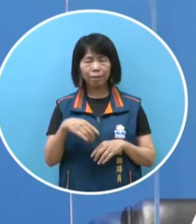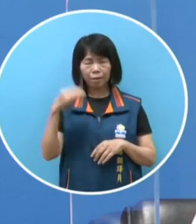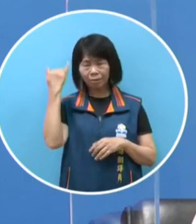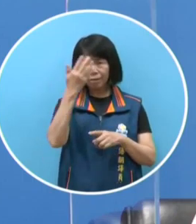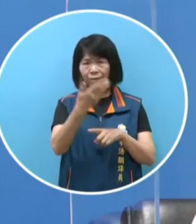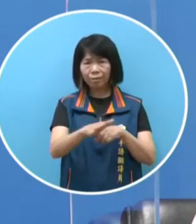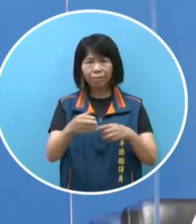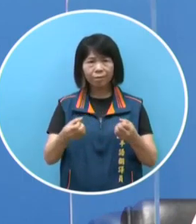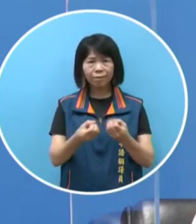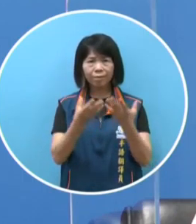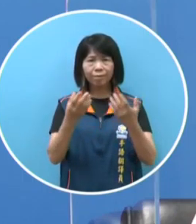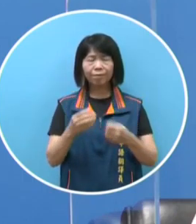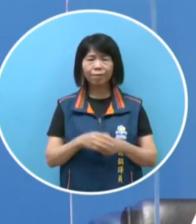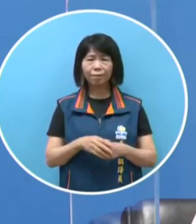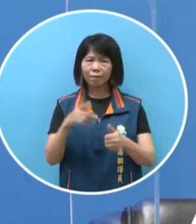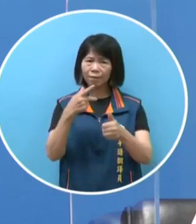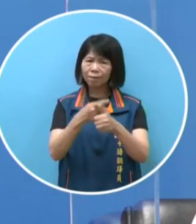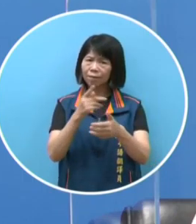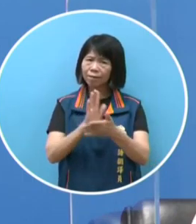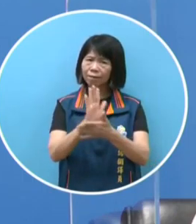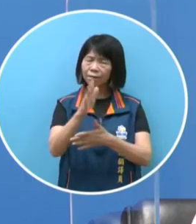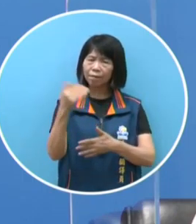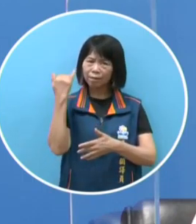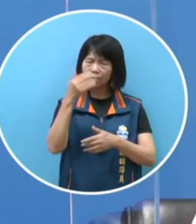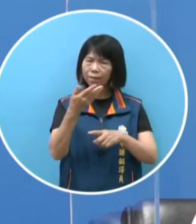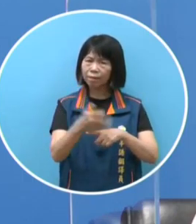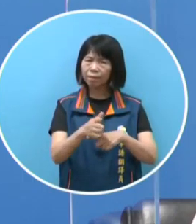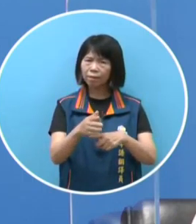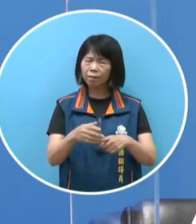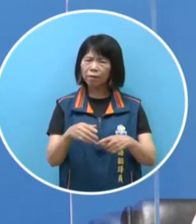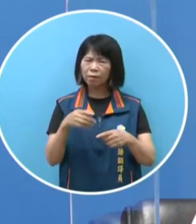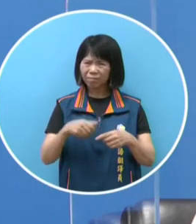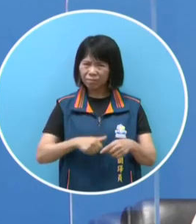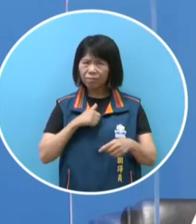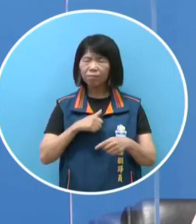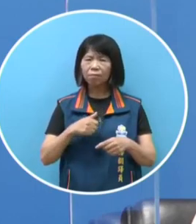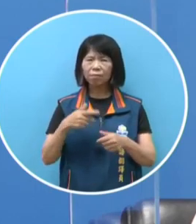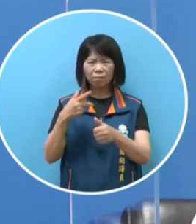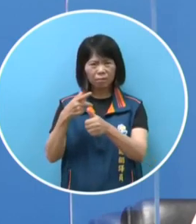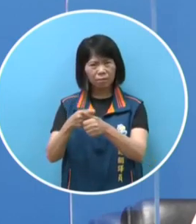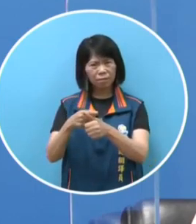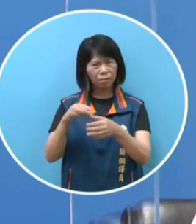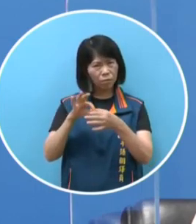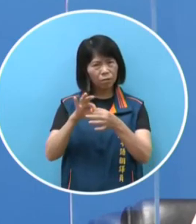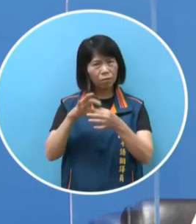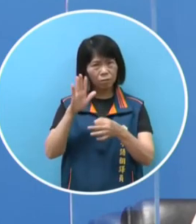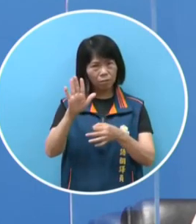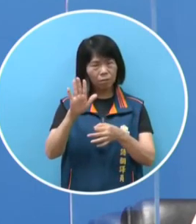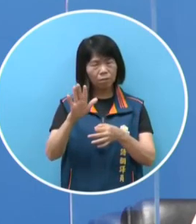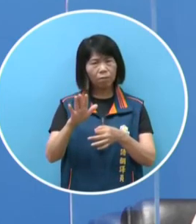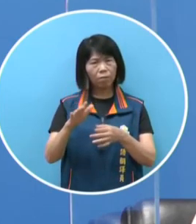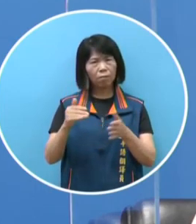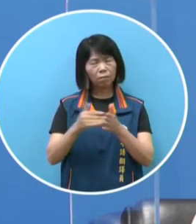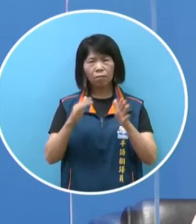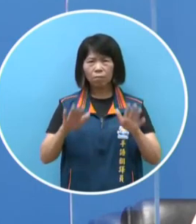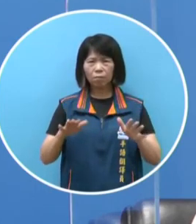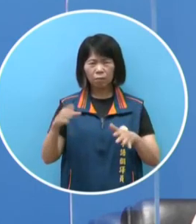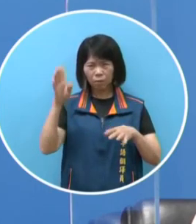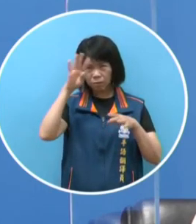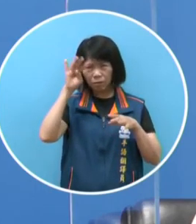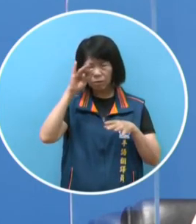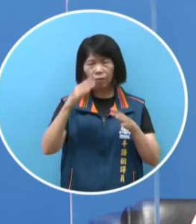案，那打疫苗之后猝死的个案，它是否跟疫苗有直接的相关性，其实目前都在调查